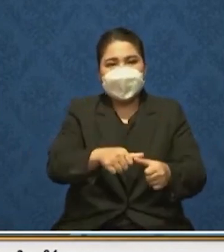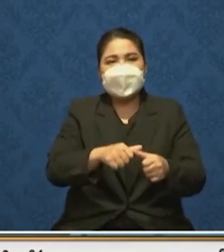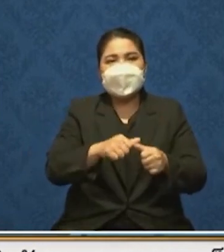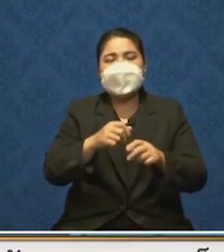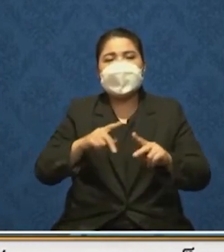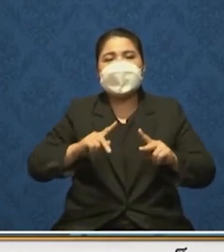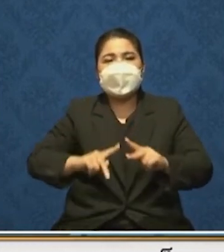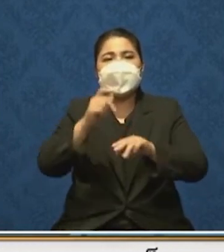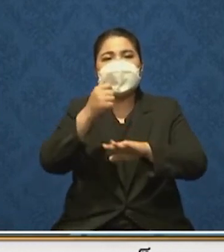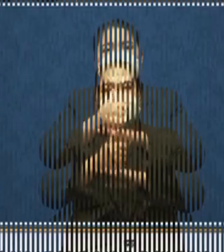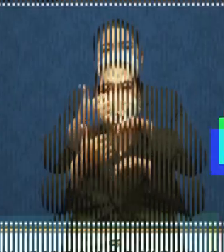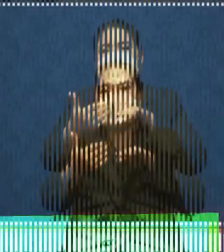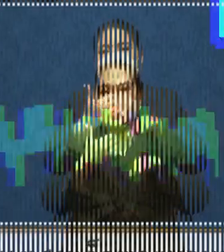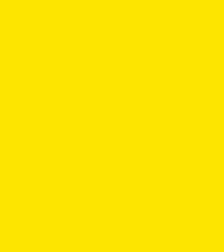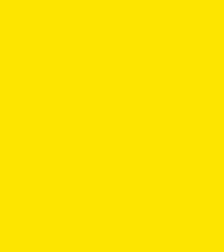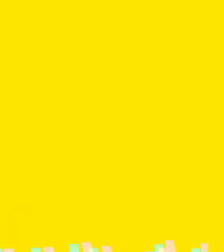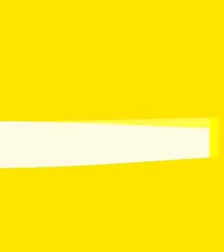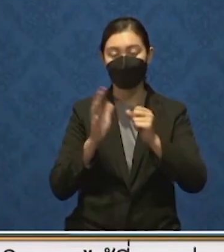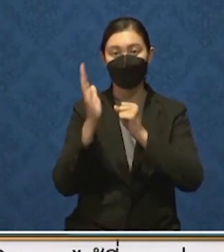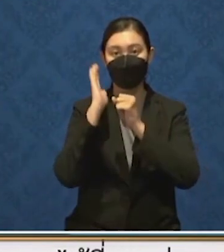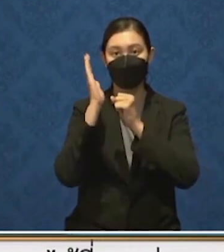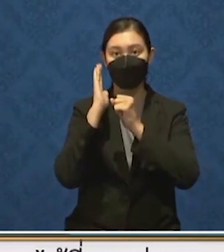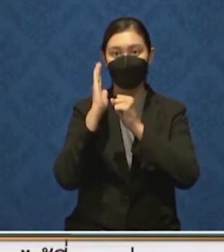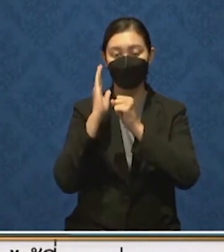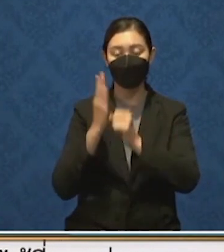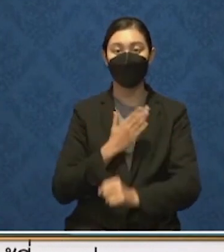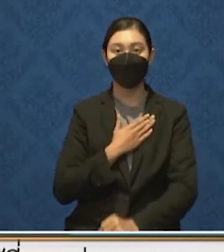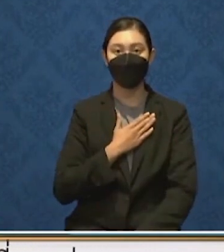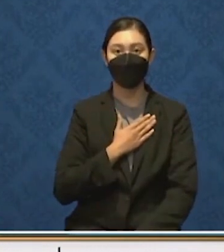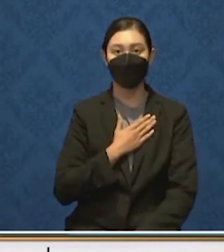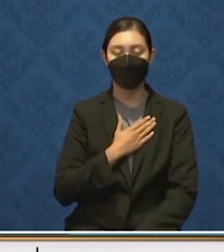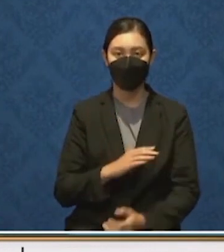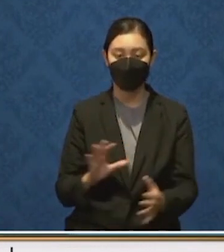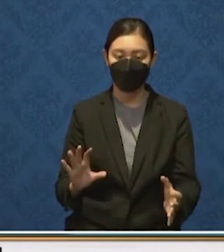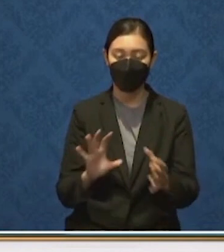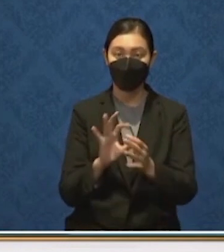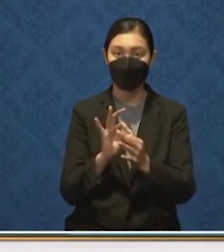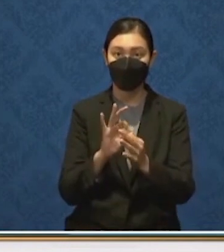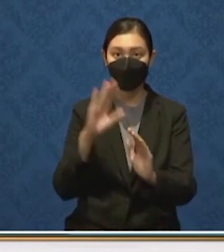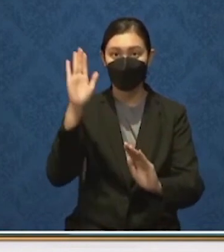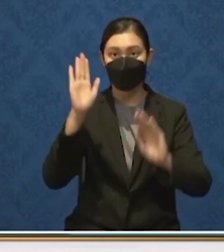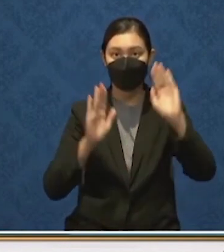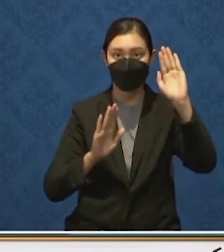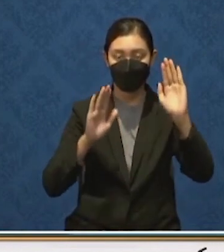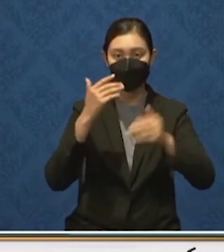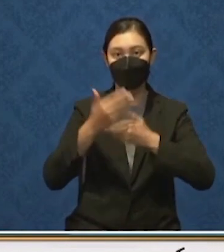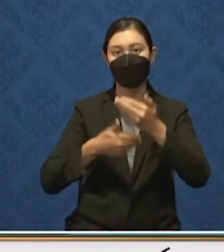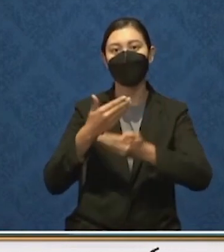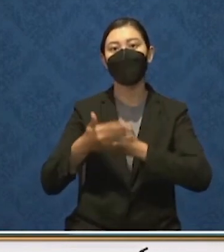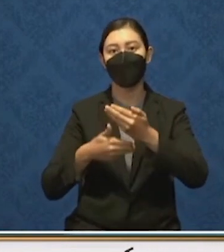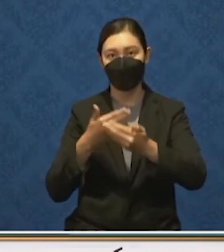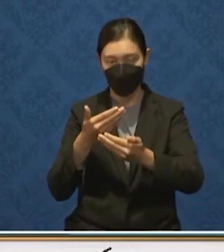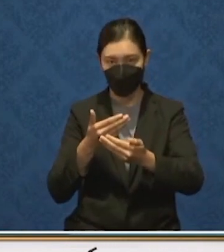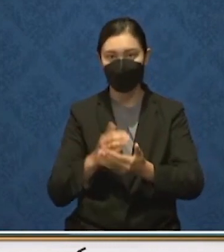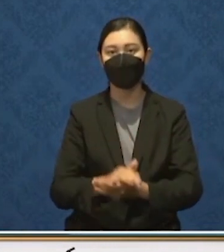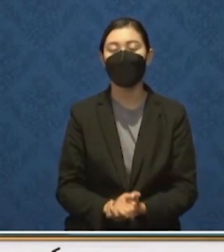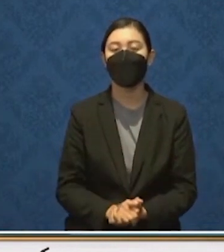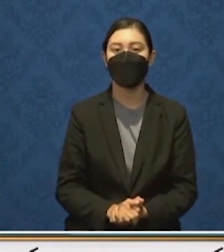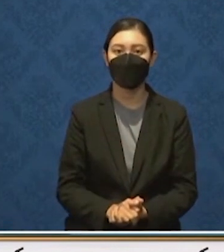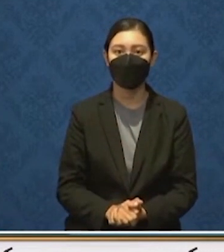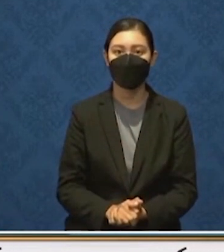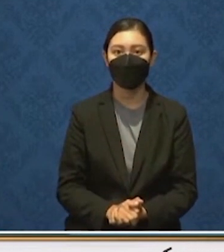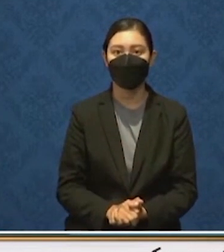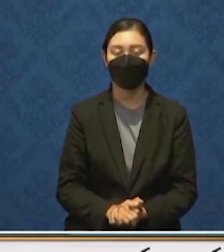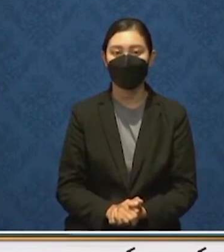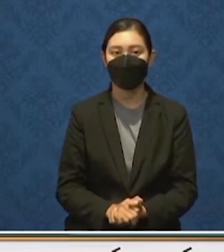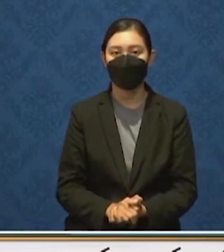ว่าการกระสวงคำนาคมได้ต่อไปครัเรื่องประเด็นการขายหุ้น ของหผสนจำกปุรีเจริญว่าเป็ิธิกรรมอ